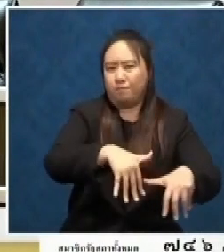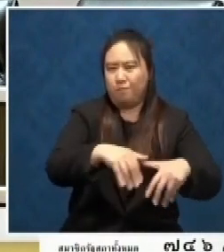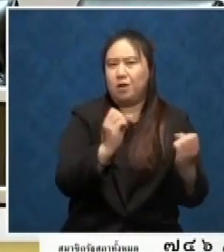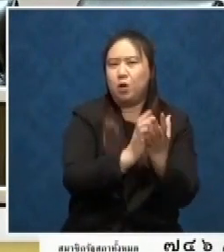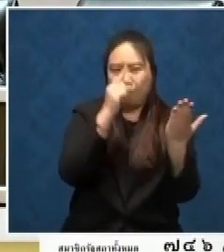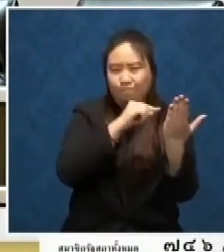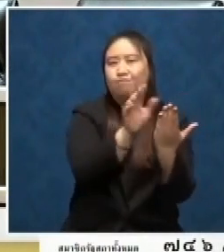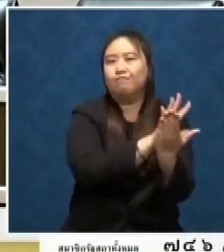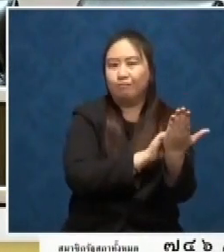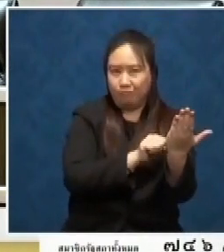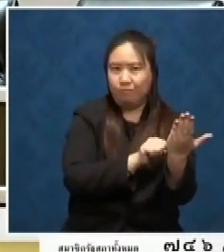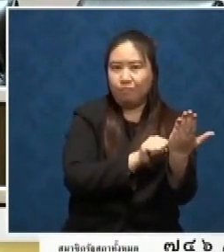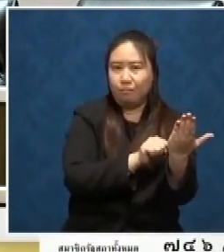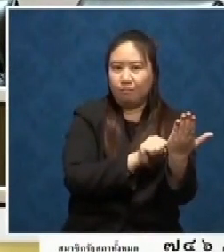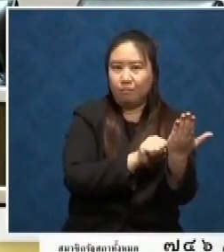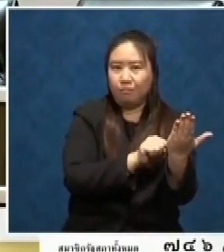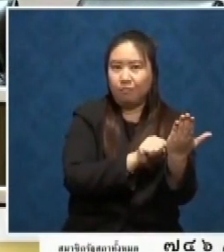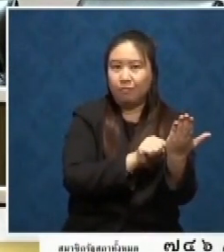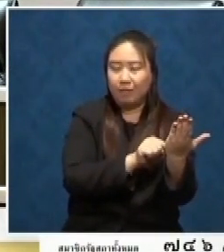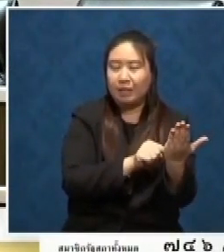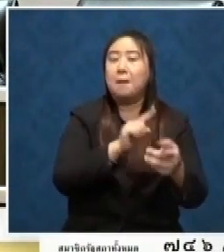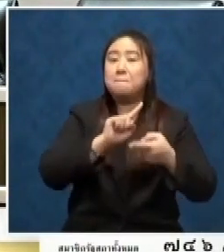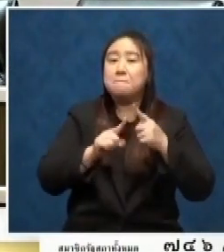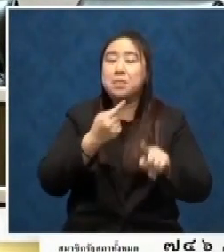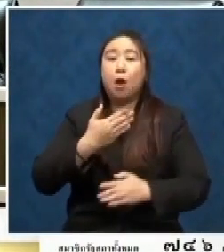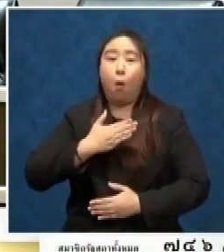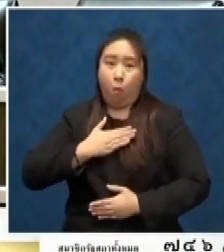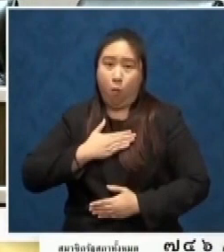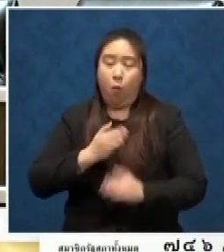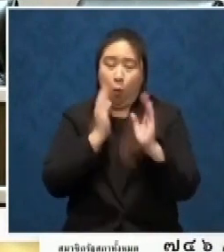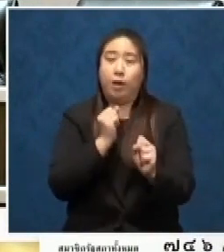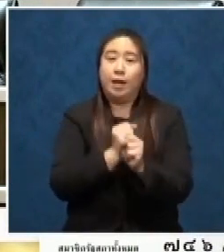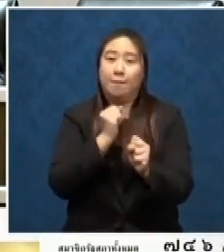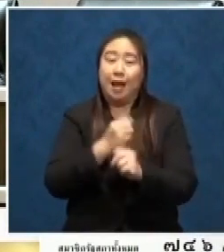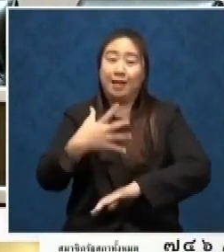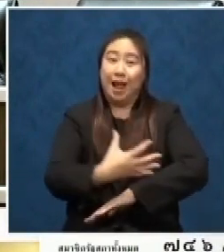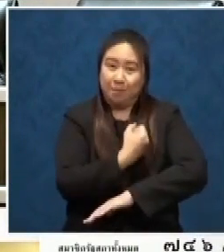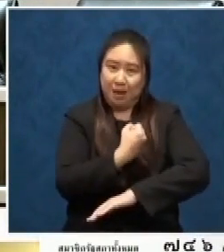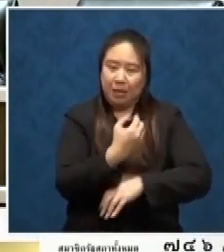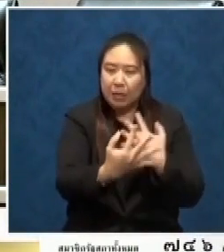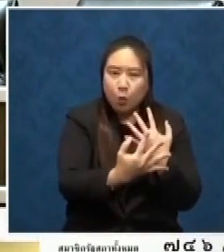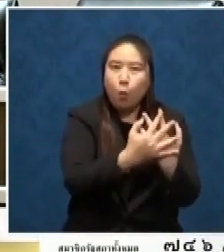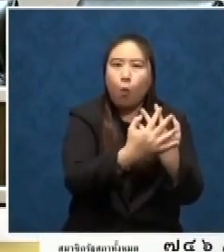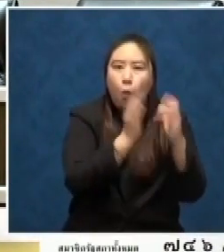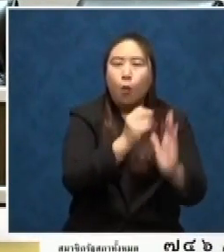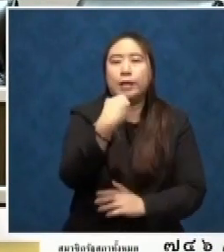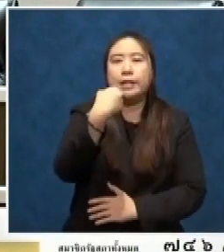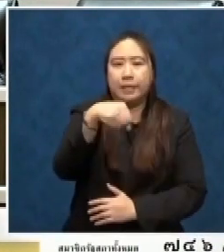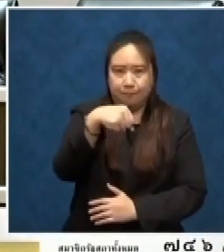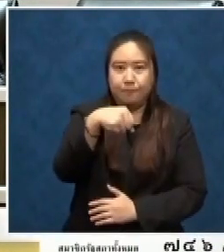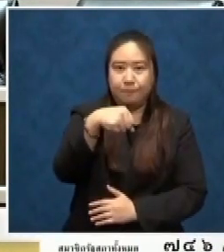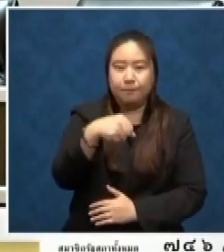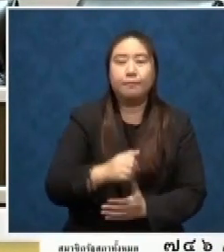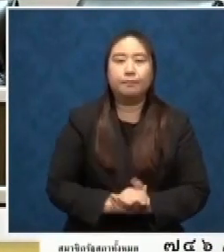เมืองเท่านั้นแต่เพื่อนผมที่เป็นนักการเมืองติดคุก 10คน 10